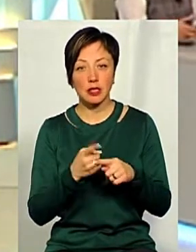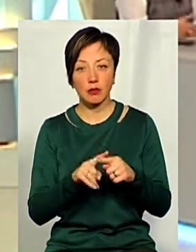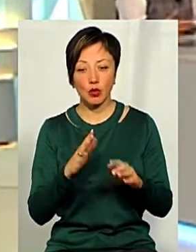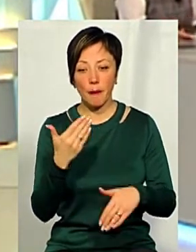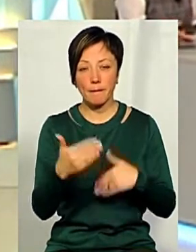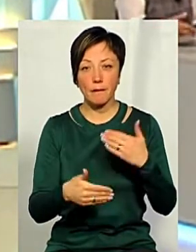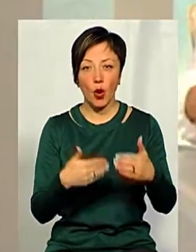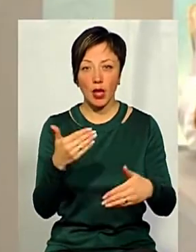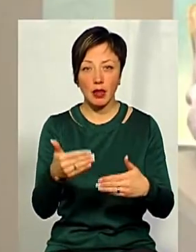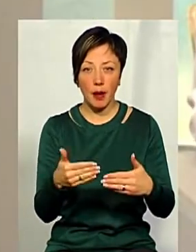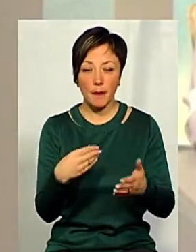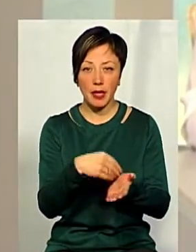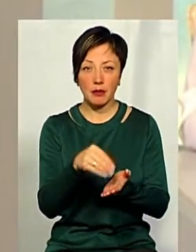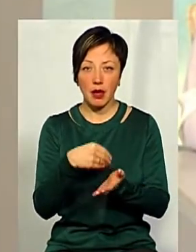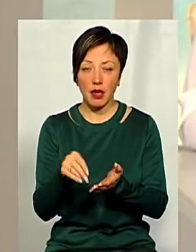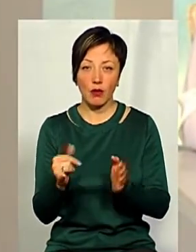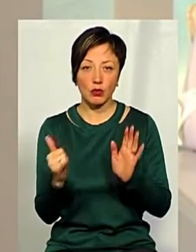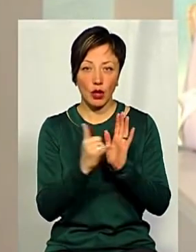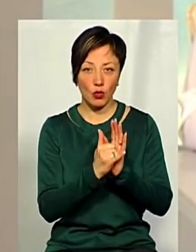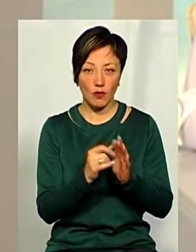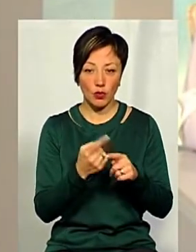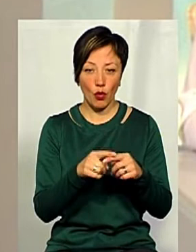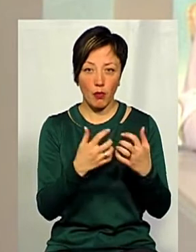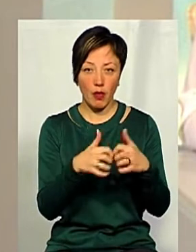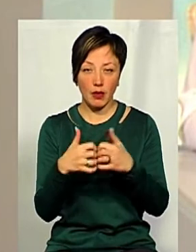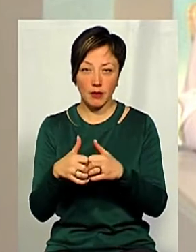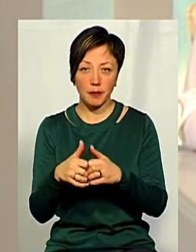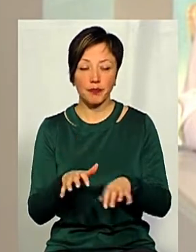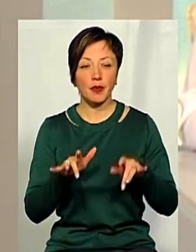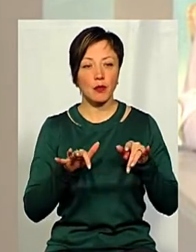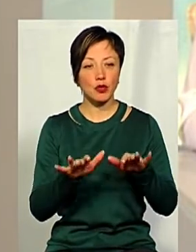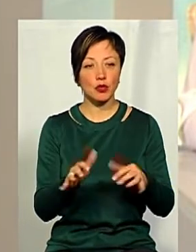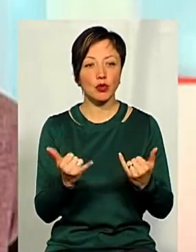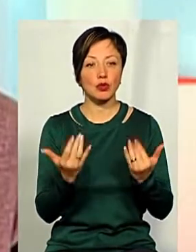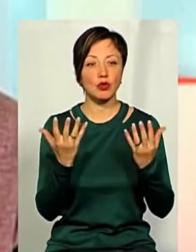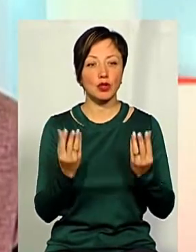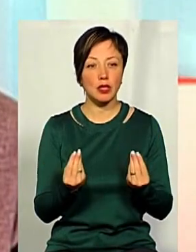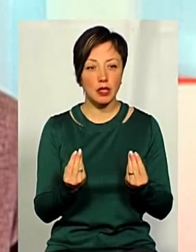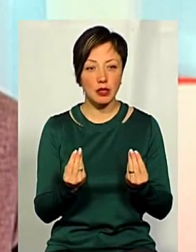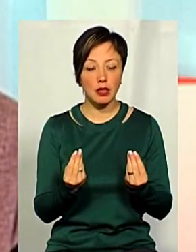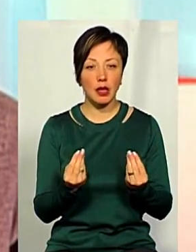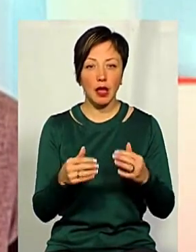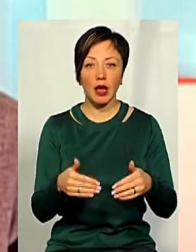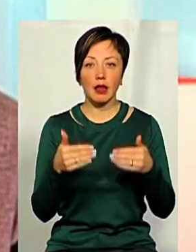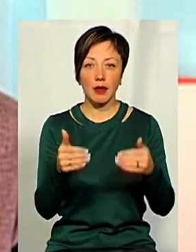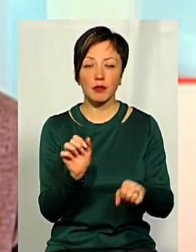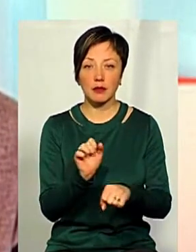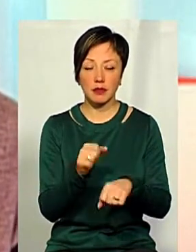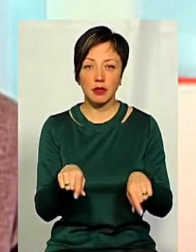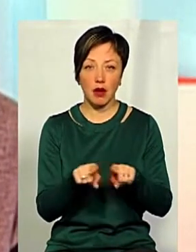поетапне якесь придбання і встановлення того обладнання? Процедура на сьогоднішній день і той етап, на якому ми стоїмо,